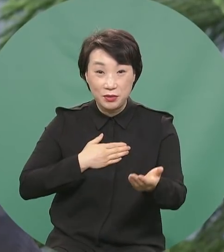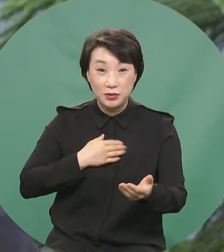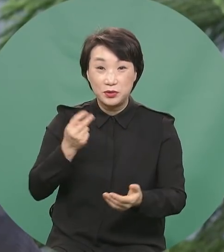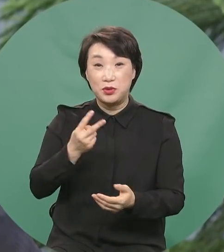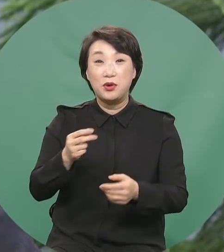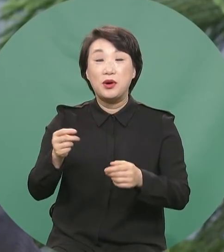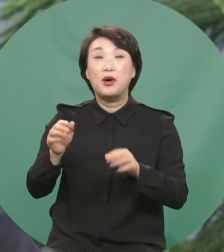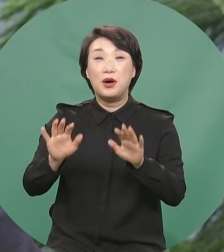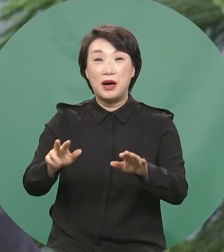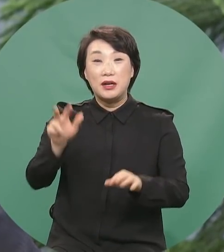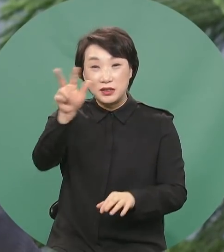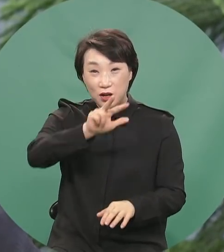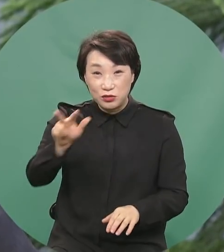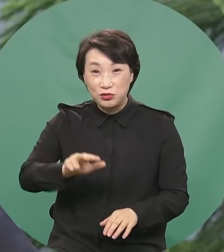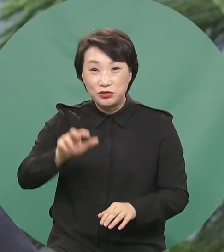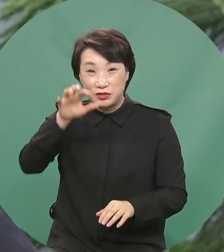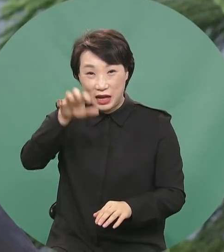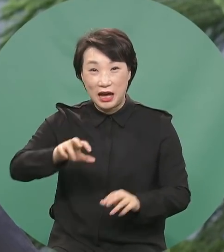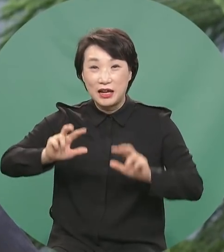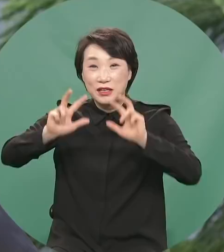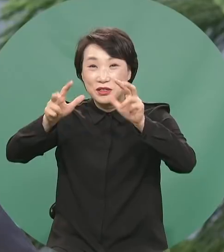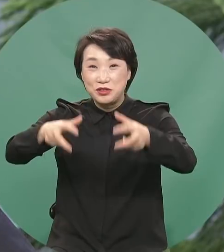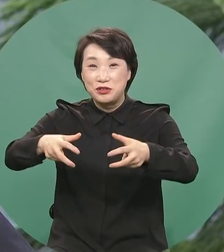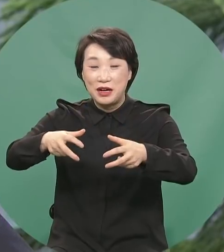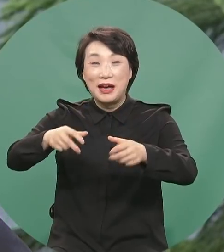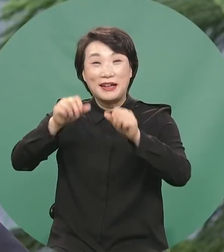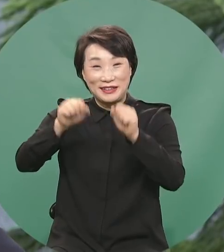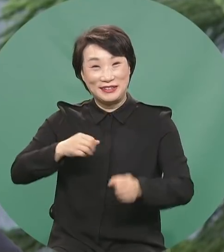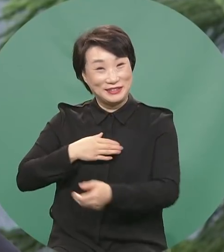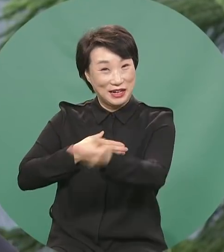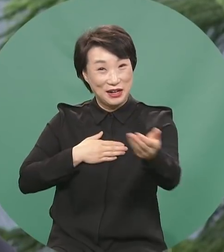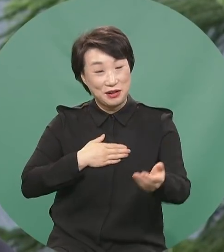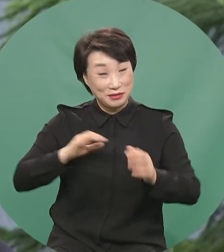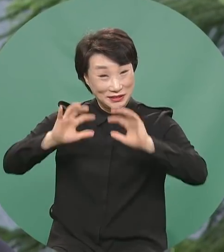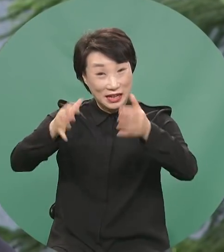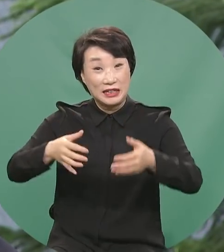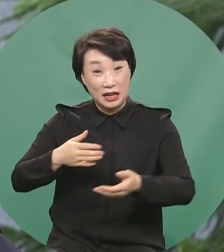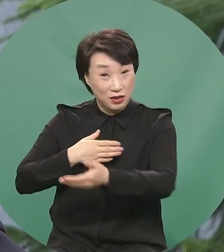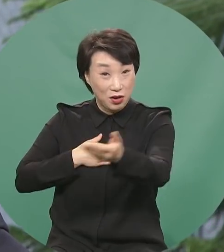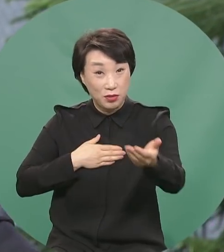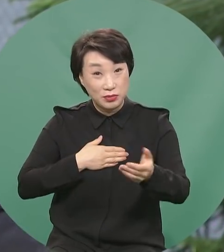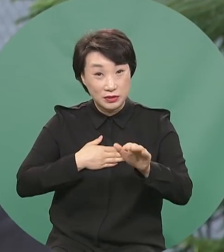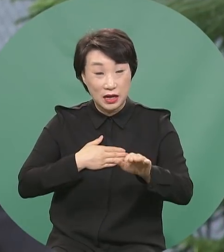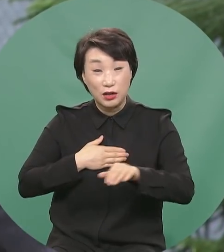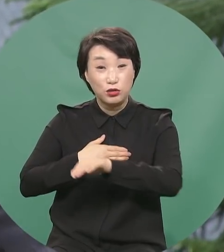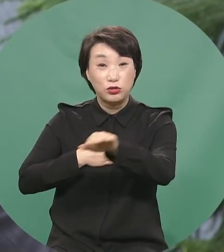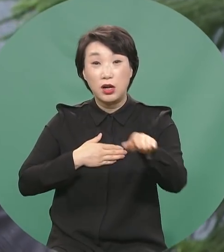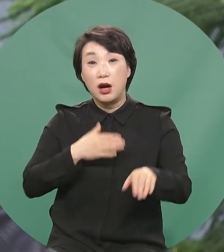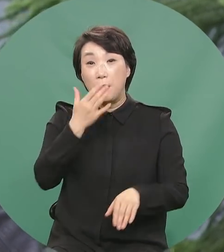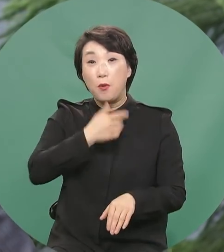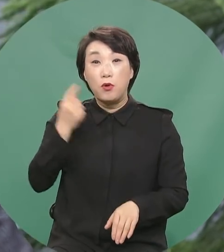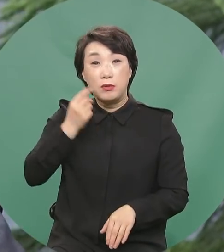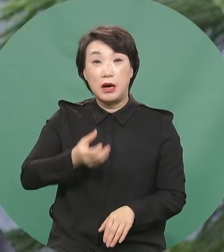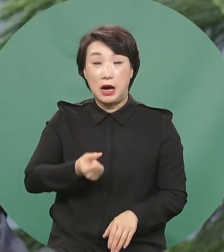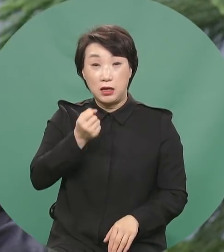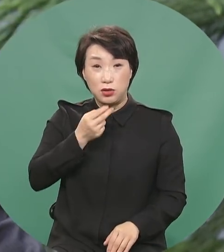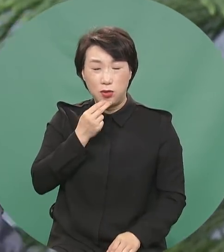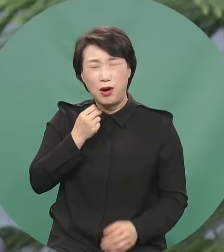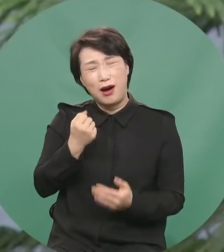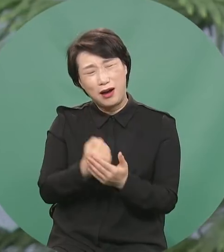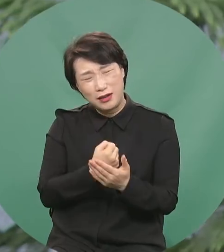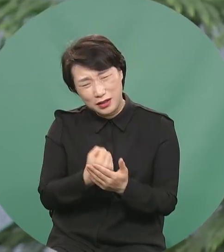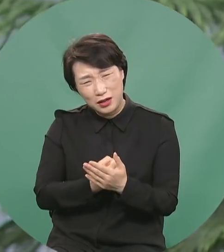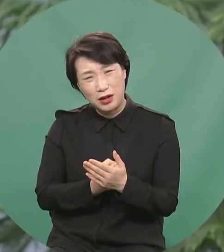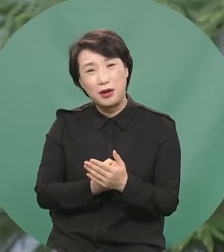계신 지구촌의 여러분들이요, 우리는 복음이 없다는 사실이 얼마나 안타까우냐.